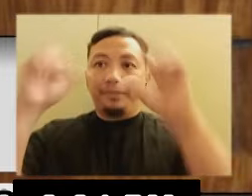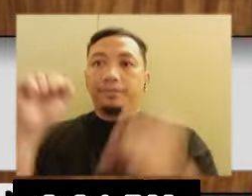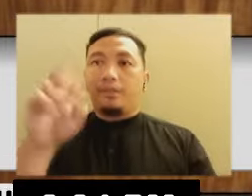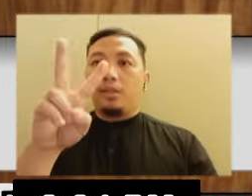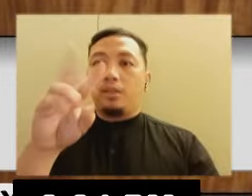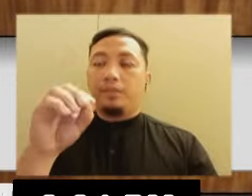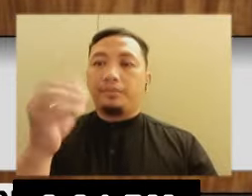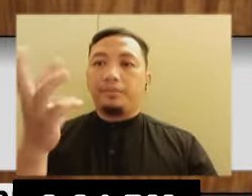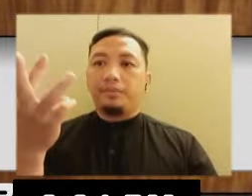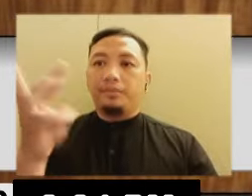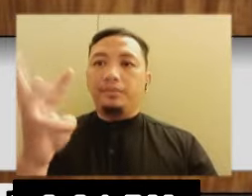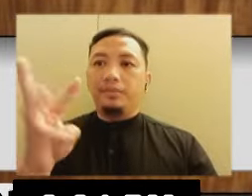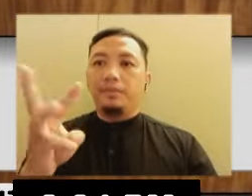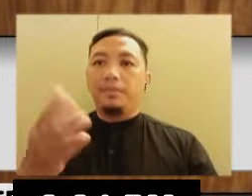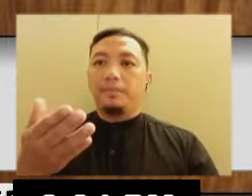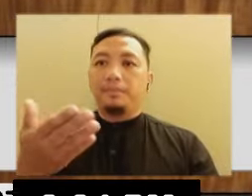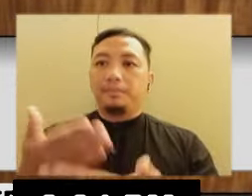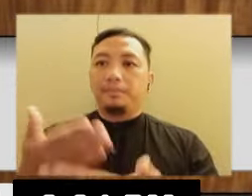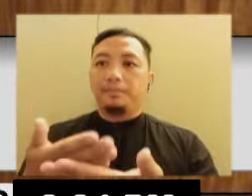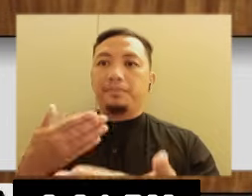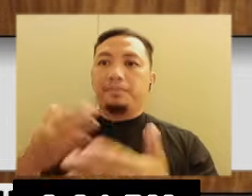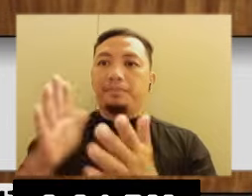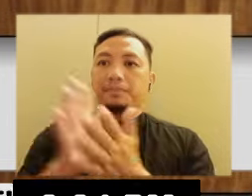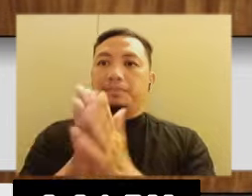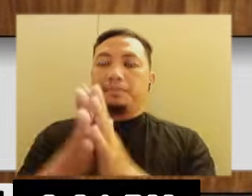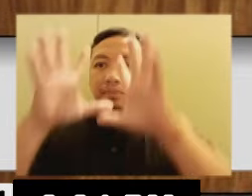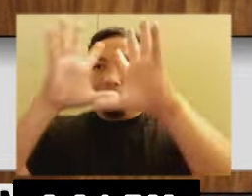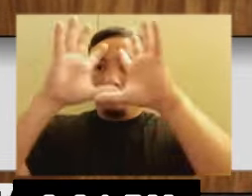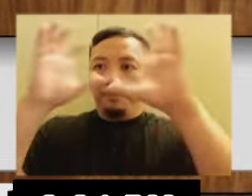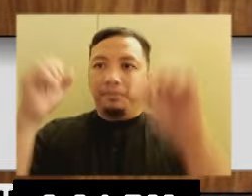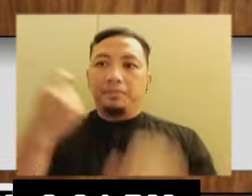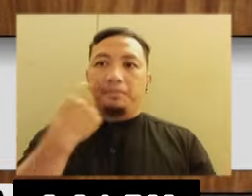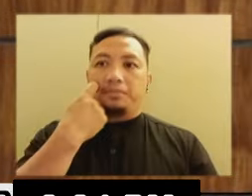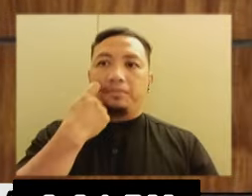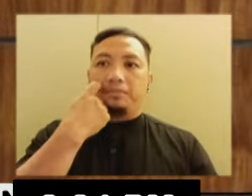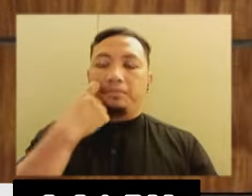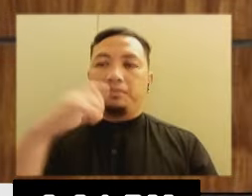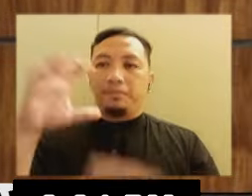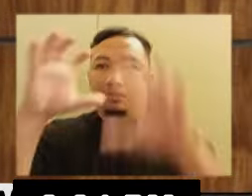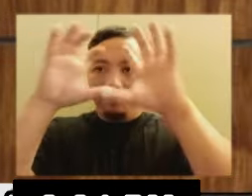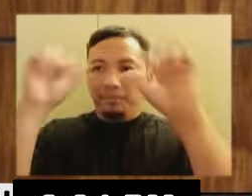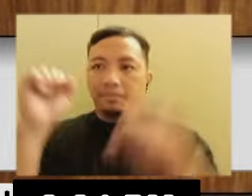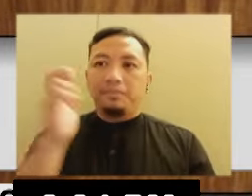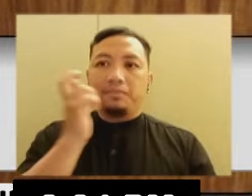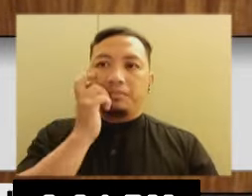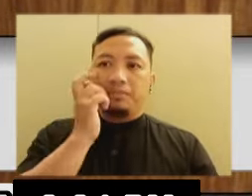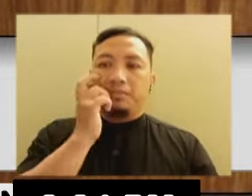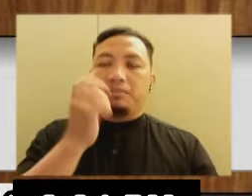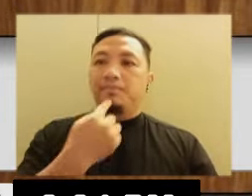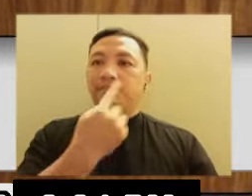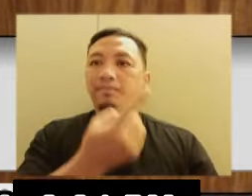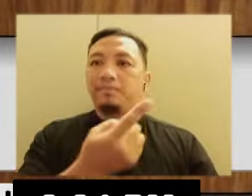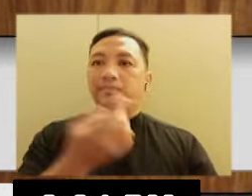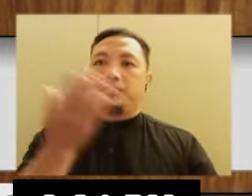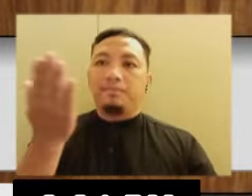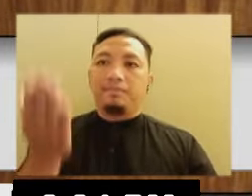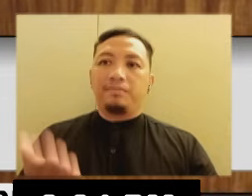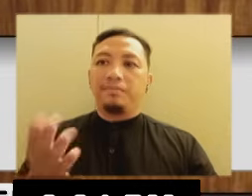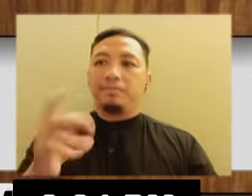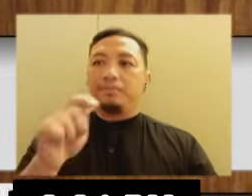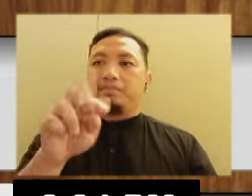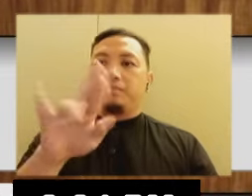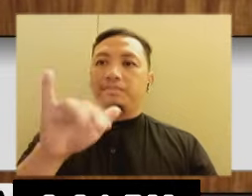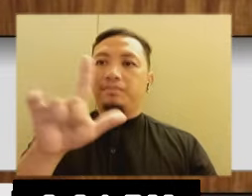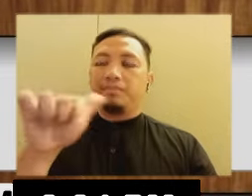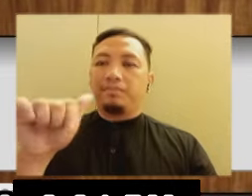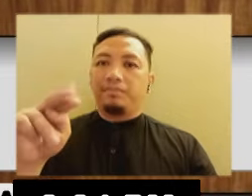bago pa naging presidente, si former President Duterte, sinasabi na ni Senator Trillanes, no? So itinutuloy lang